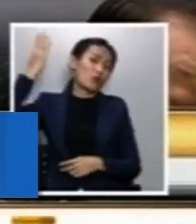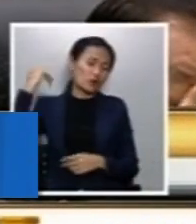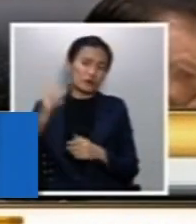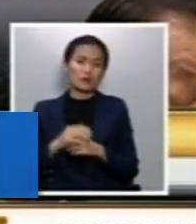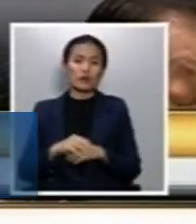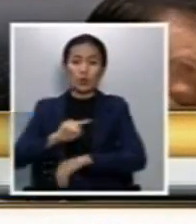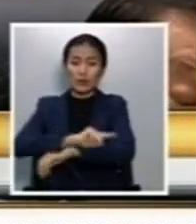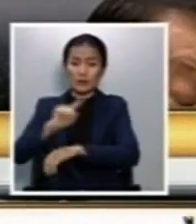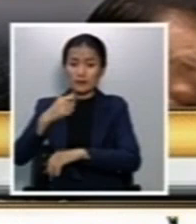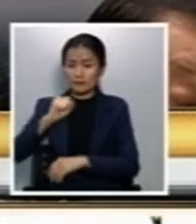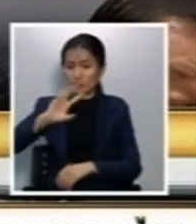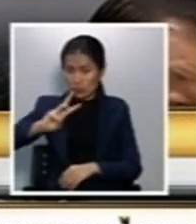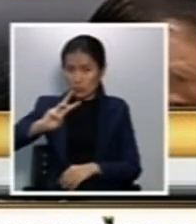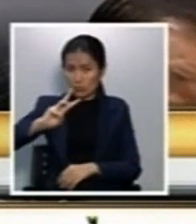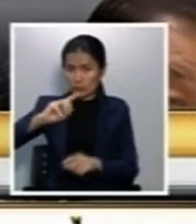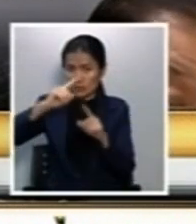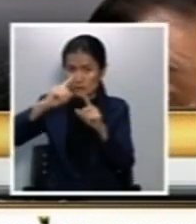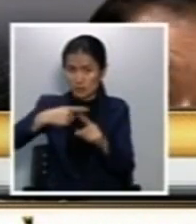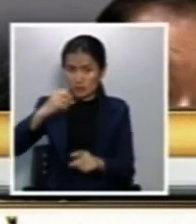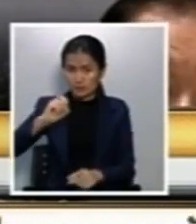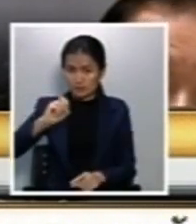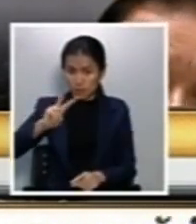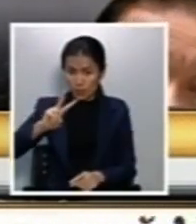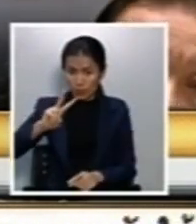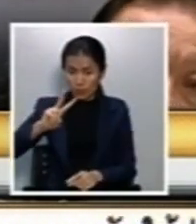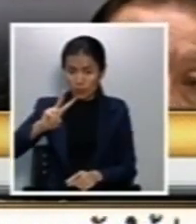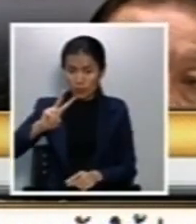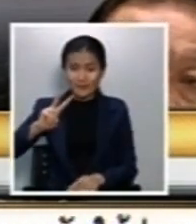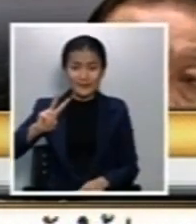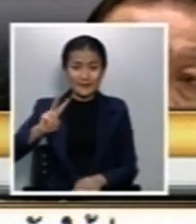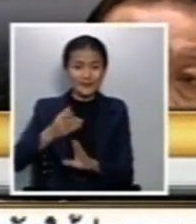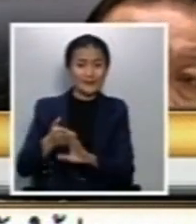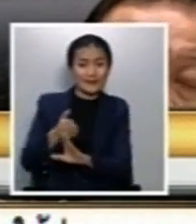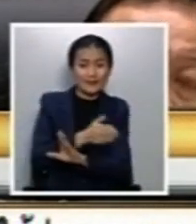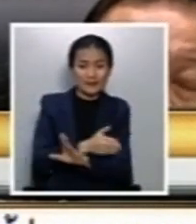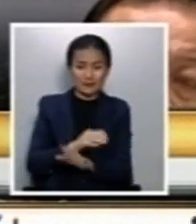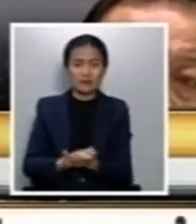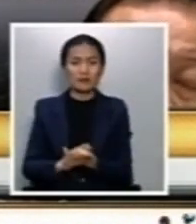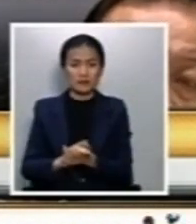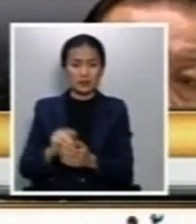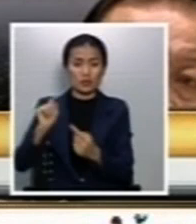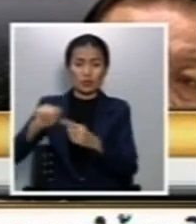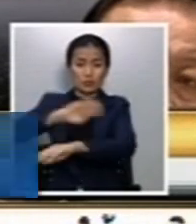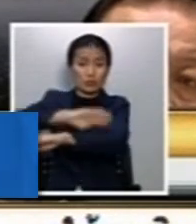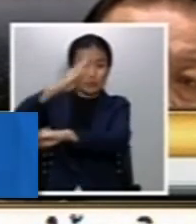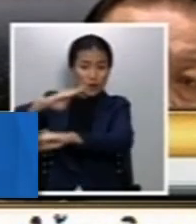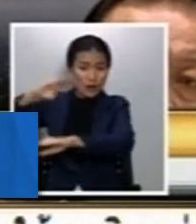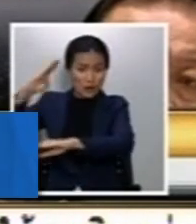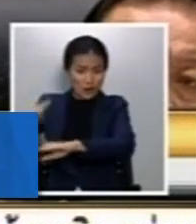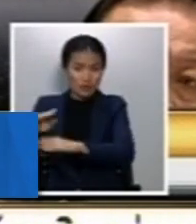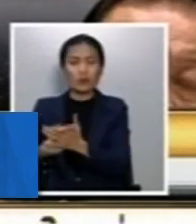าณวันที่16ธันวาคมเมื่อวันจันทร์ที่ผ่านมาได้เกิดเหตุการณ์บนเขาตาเวบ้านอาเ